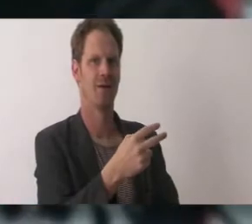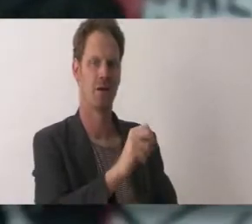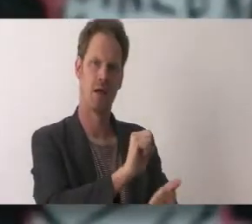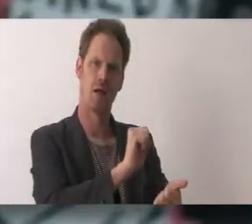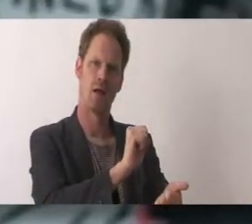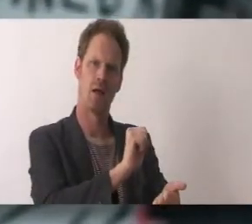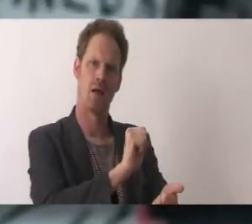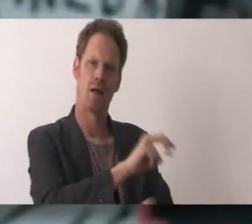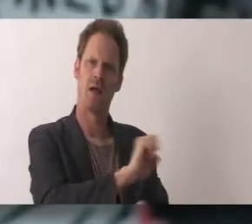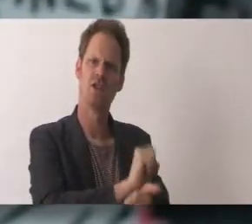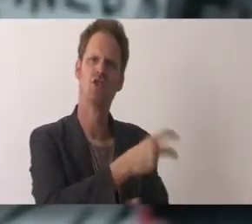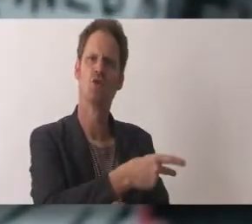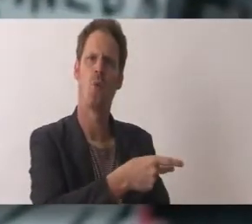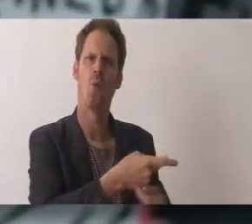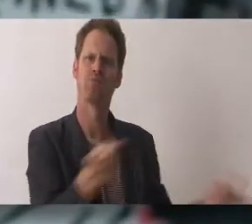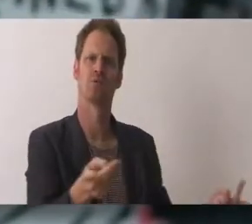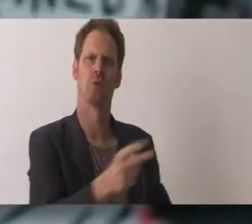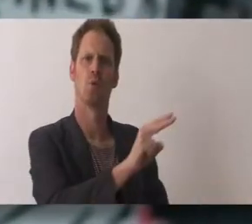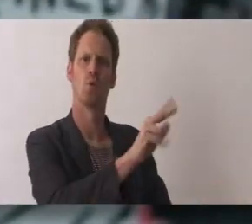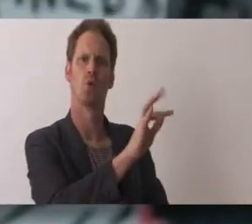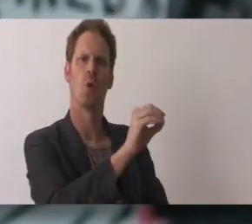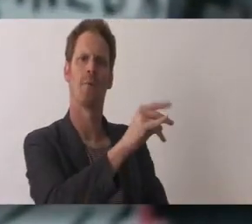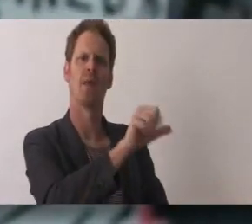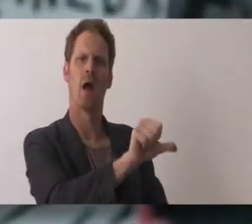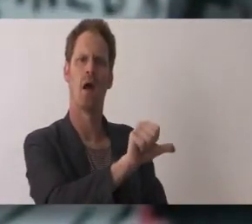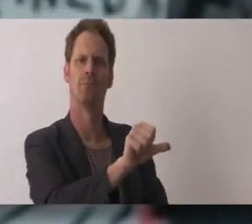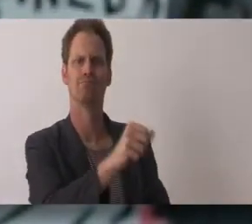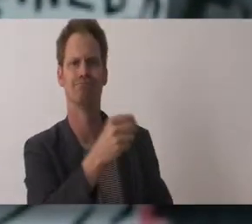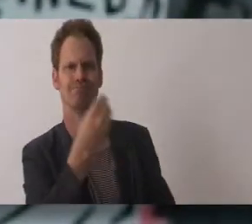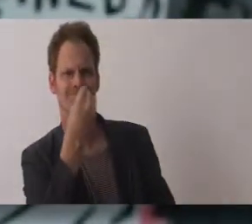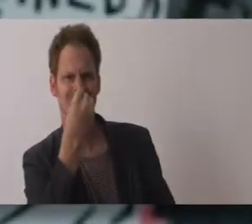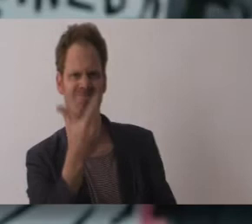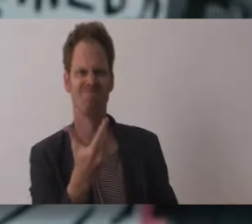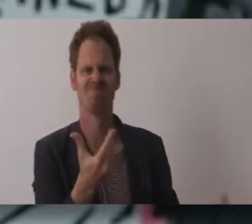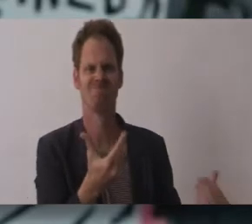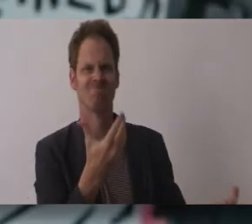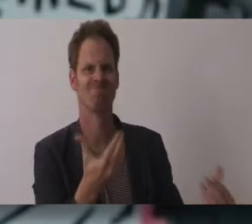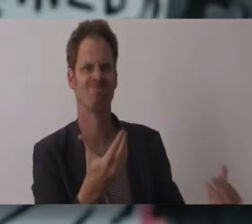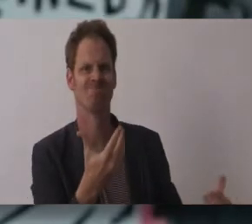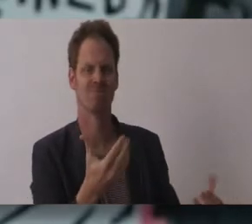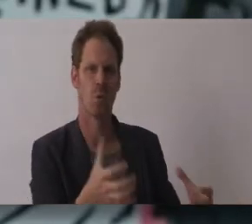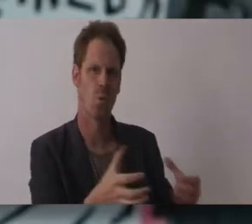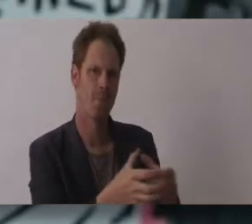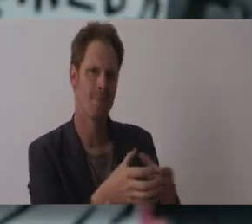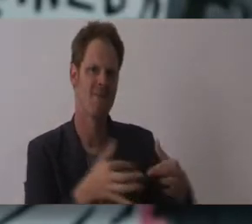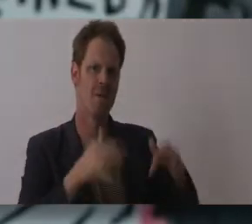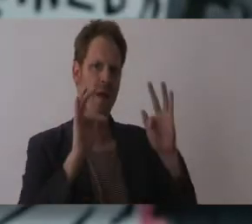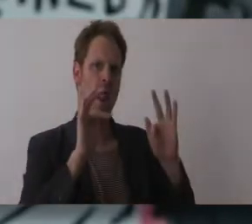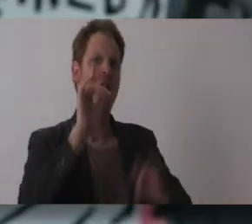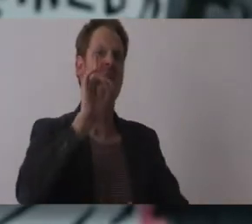Vous éditez en fait votre manifeste dans une maison édition qui s'appelle Utopia. Alors, est-ce que finalement, le mouvement